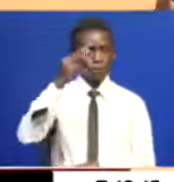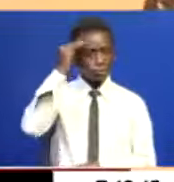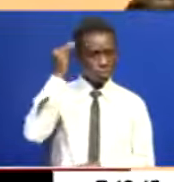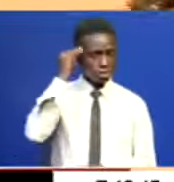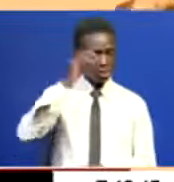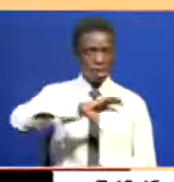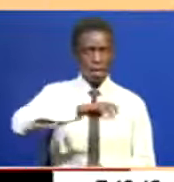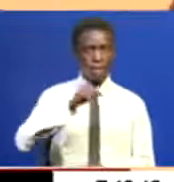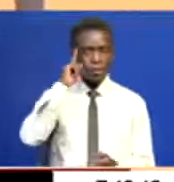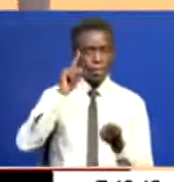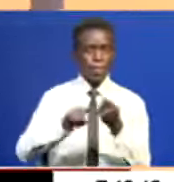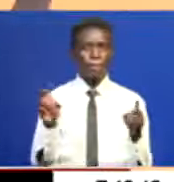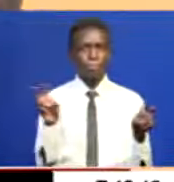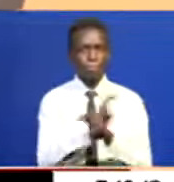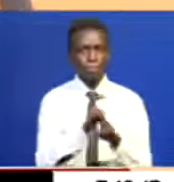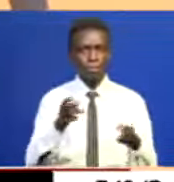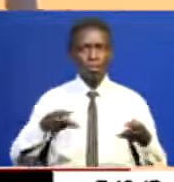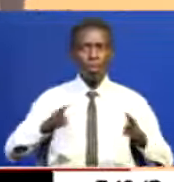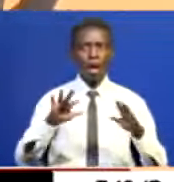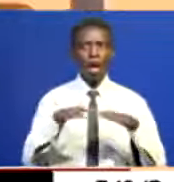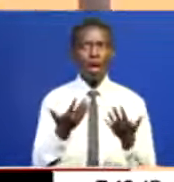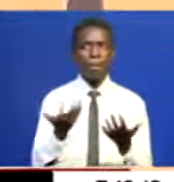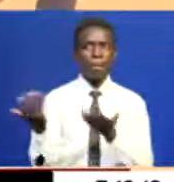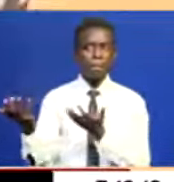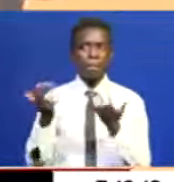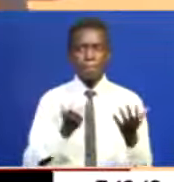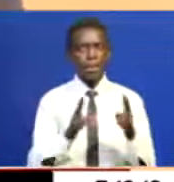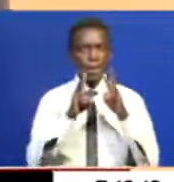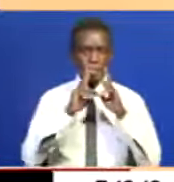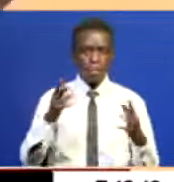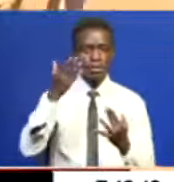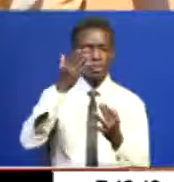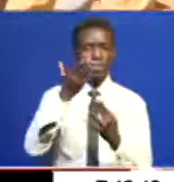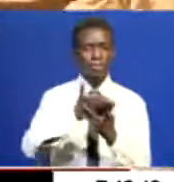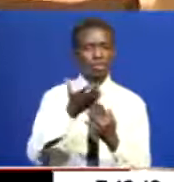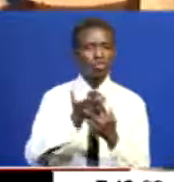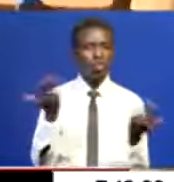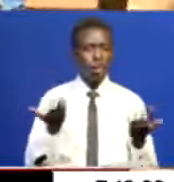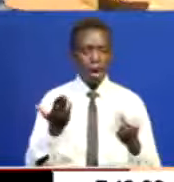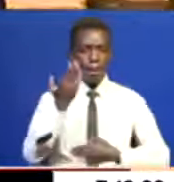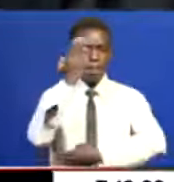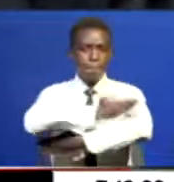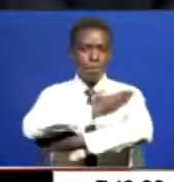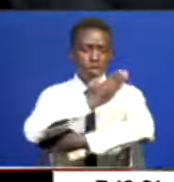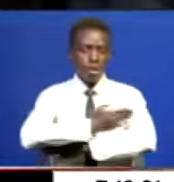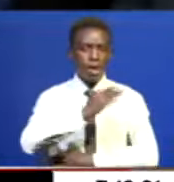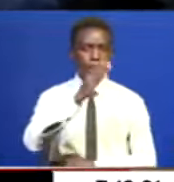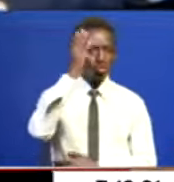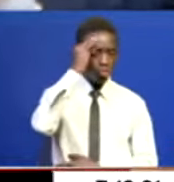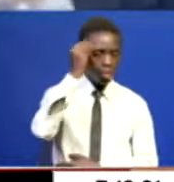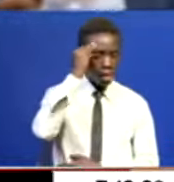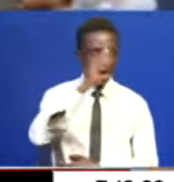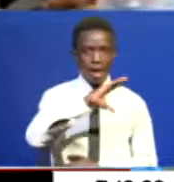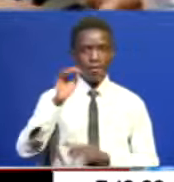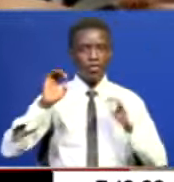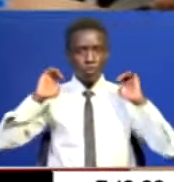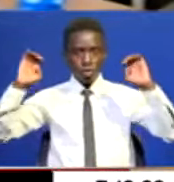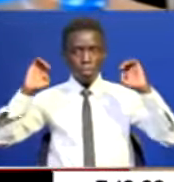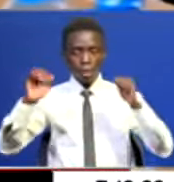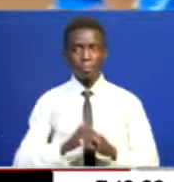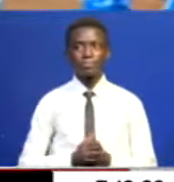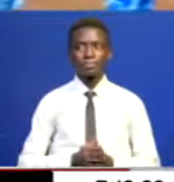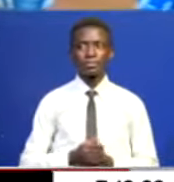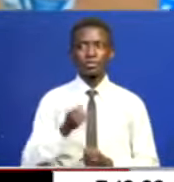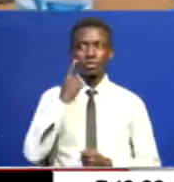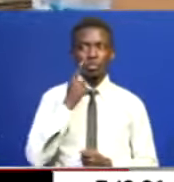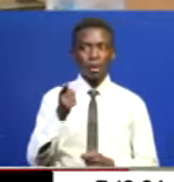wakizindua mpango wa kuleta udhabiti kwenye mpaka kati ya Kenya, Somalia na Ethiopia. Hatua hiyo inalenga kutumia